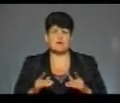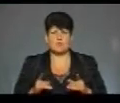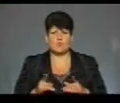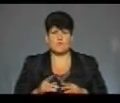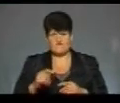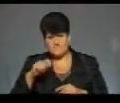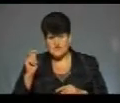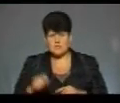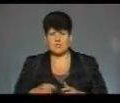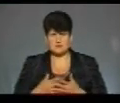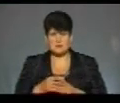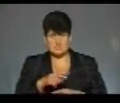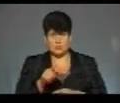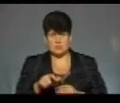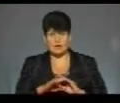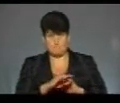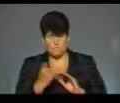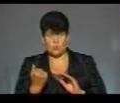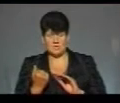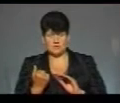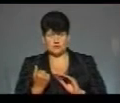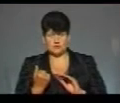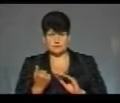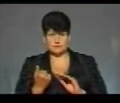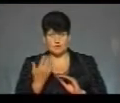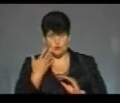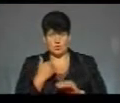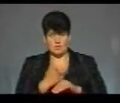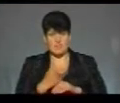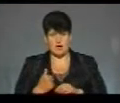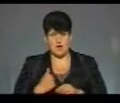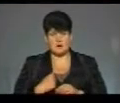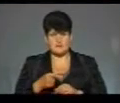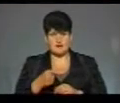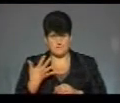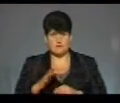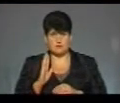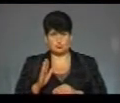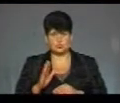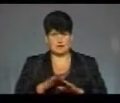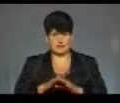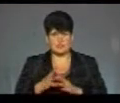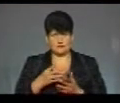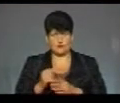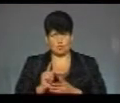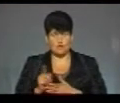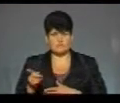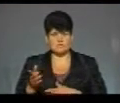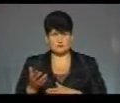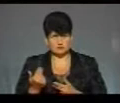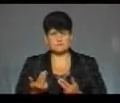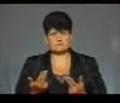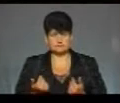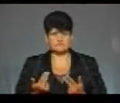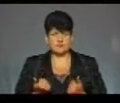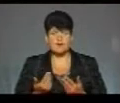повномасштабної війни цих людей покличуть пізніше, після того, коли основна армія вже буде на виконанні своїх обов'язків. Да,